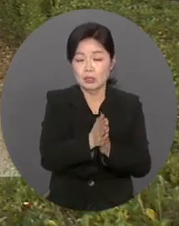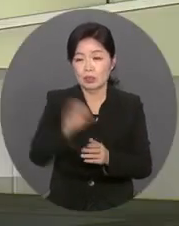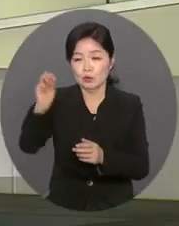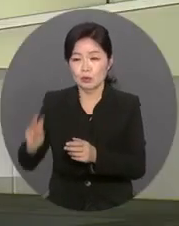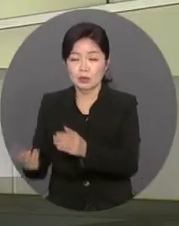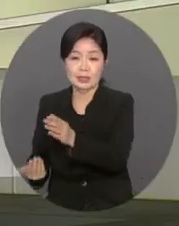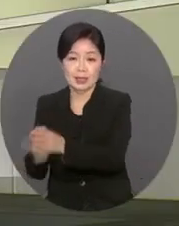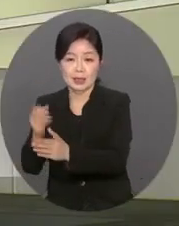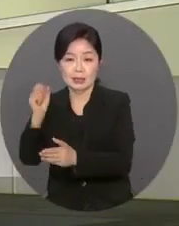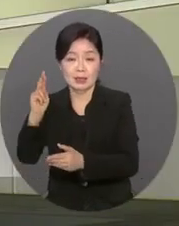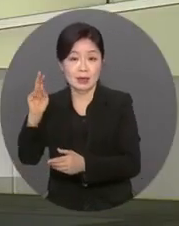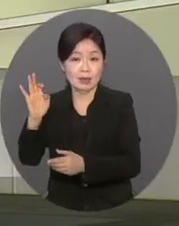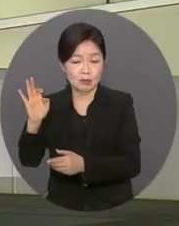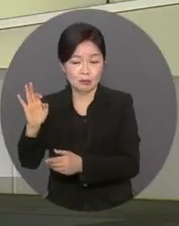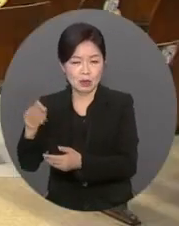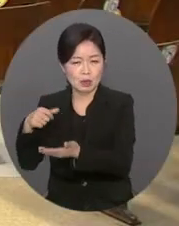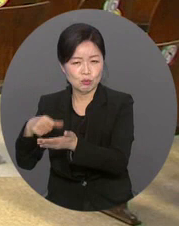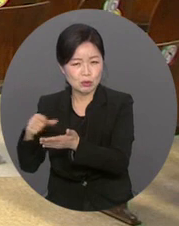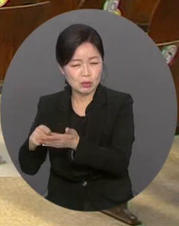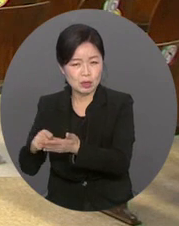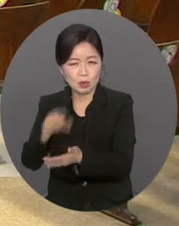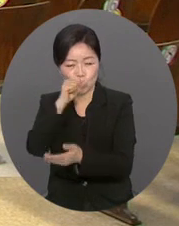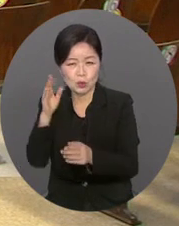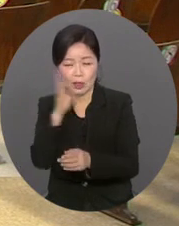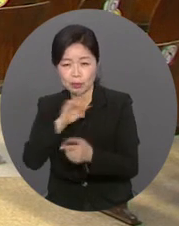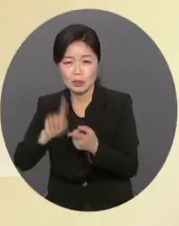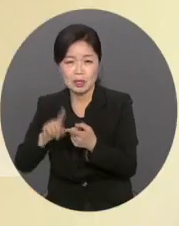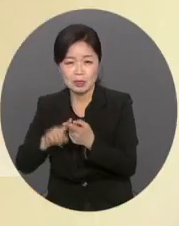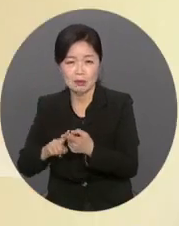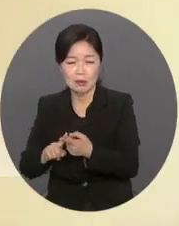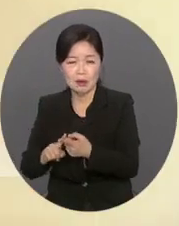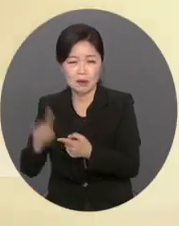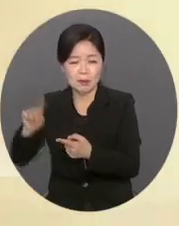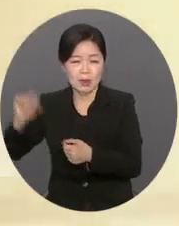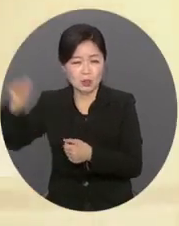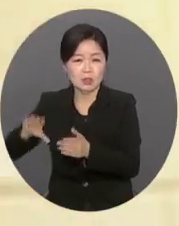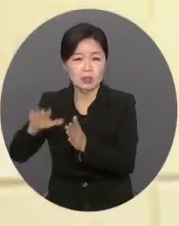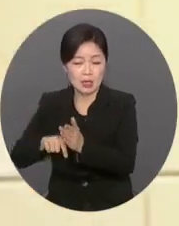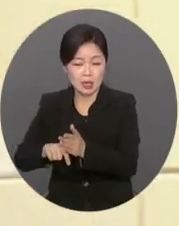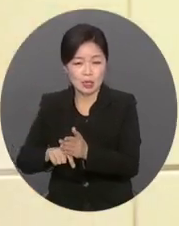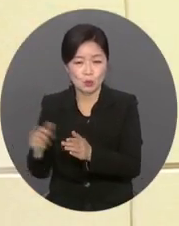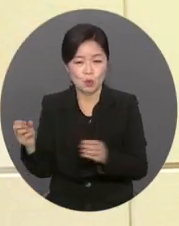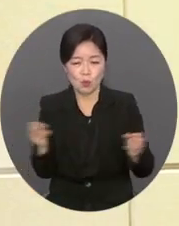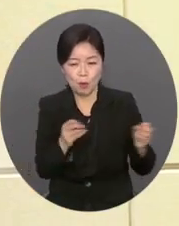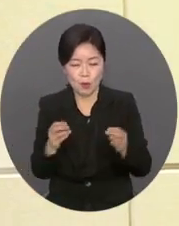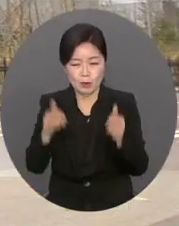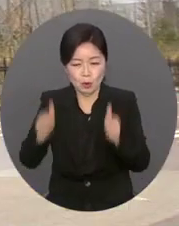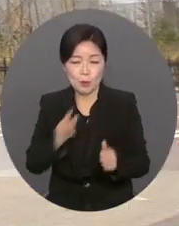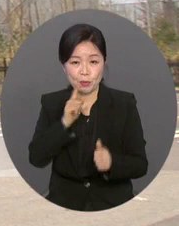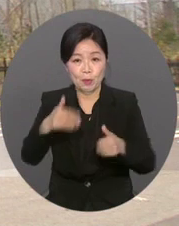광주에서 생산된 srf 품질 문제를 둔 일심에서 졌을 때만 해도 다트볼 여지가 있다며 즉각 항소했지만